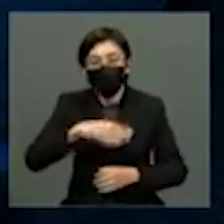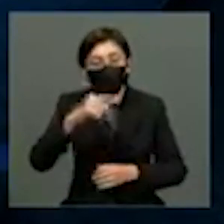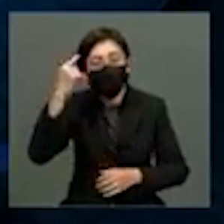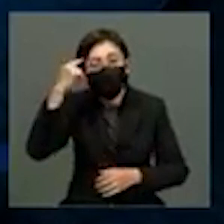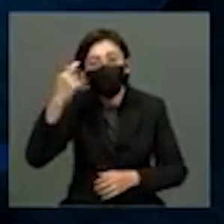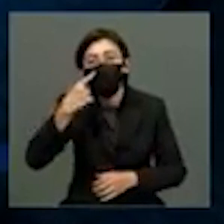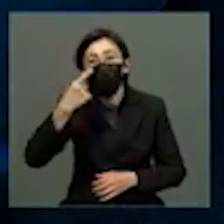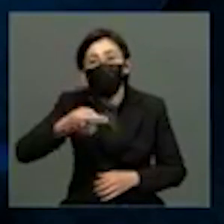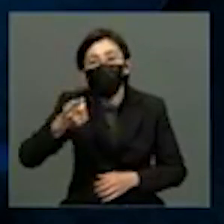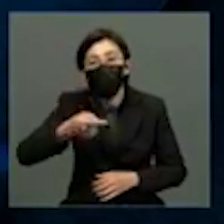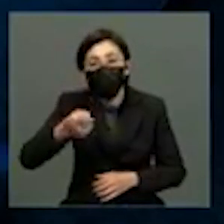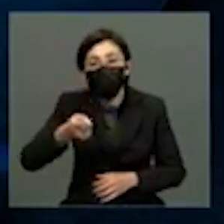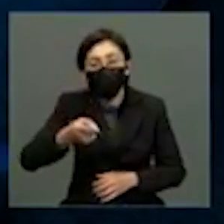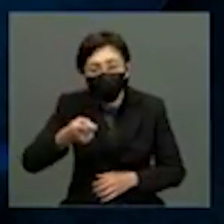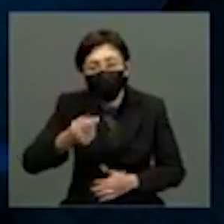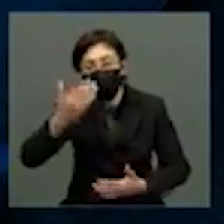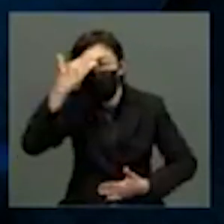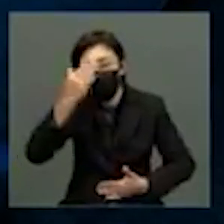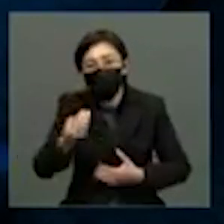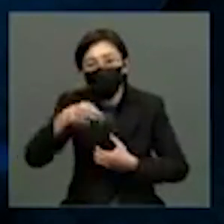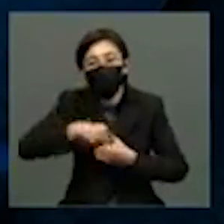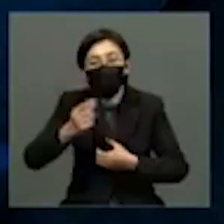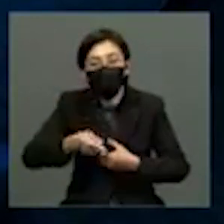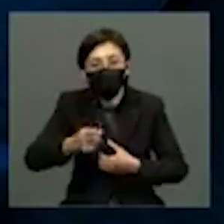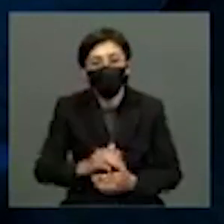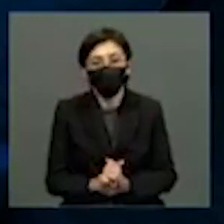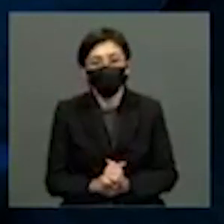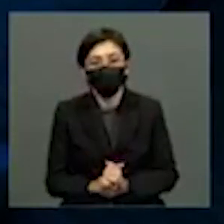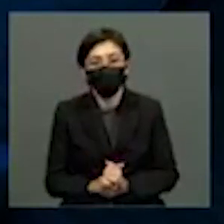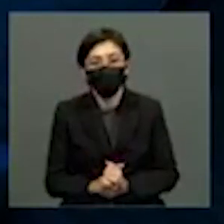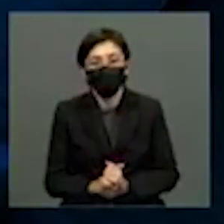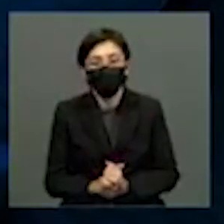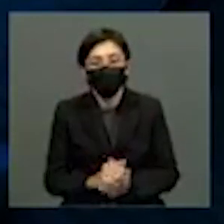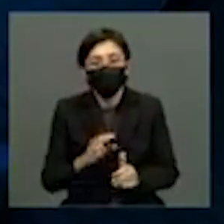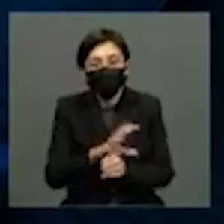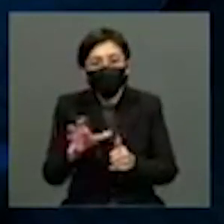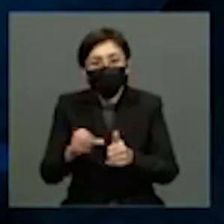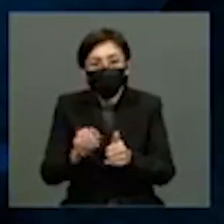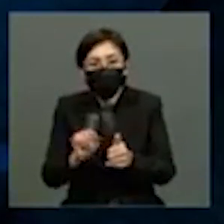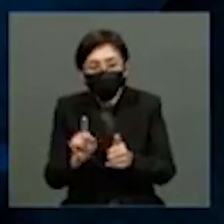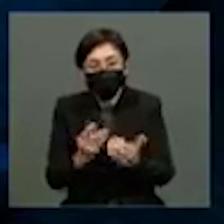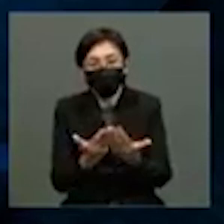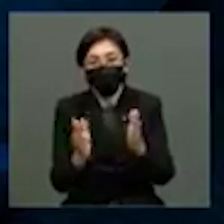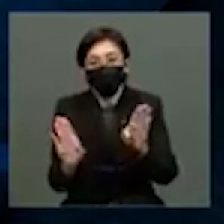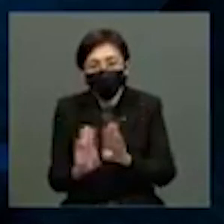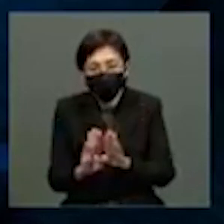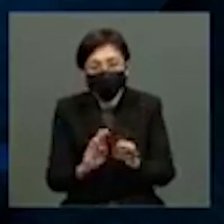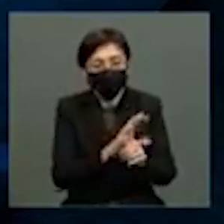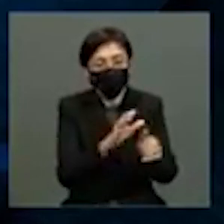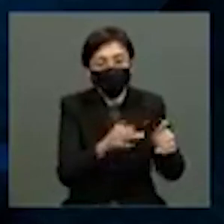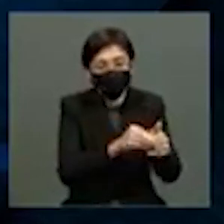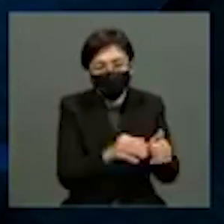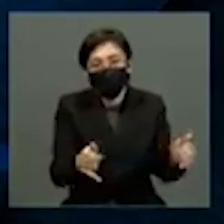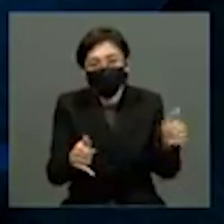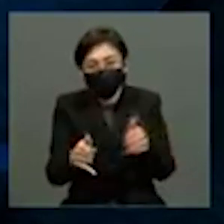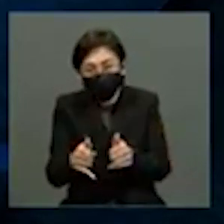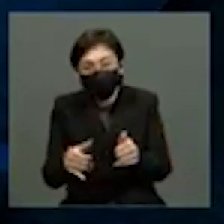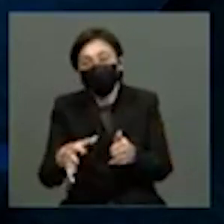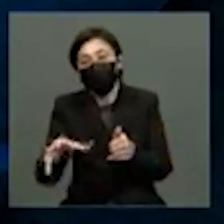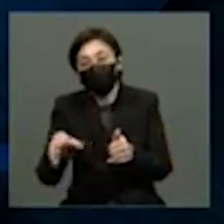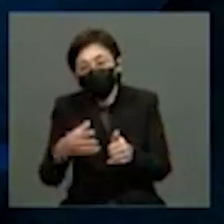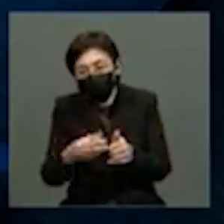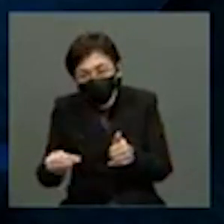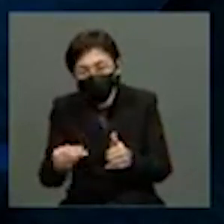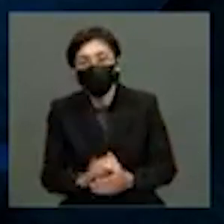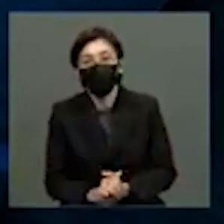ล้ายๆเดิมอยู่ส่วนเรื่องของการปัจจัยเสี่ยงที่เป็นการติดเชื้อก็อยู่ในครอบครัวนะครับเพื่อนร่วมงานห